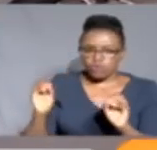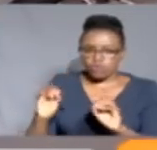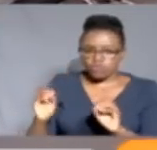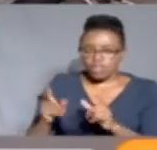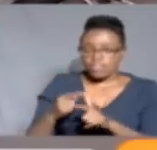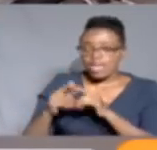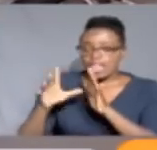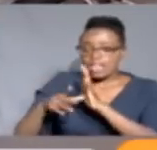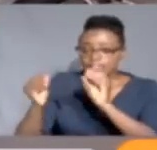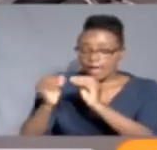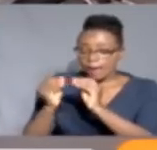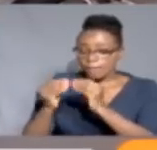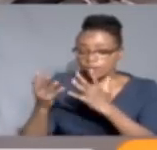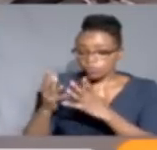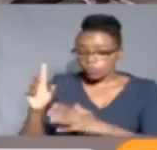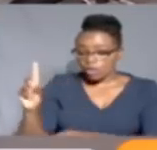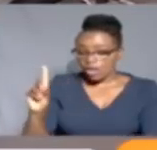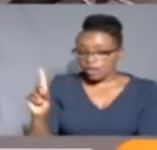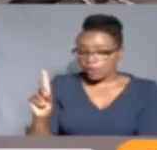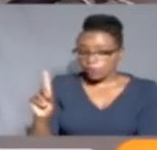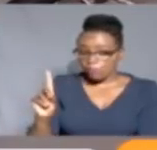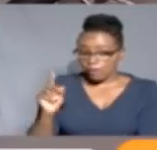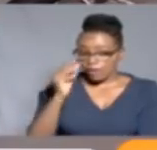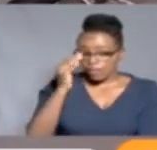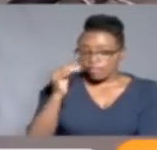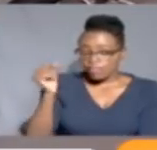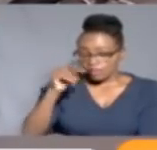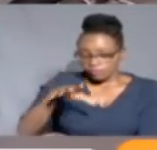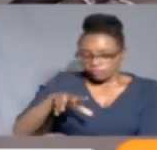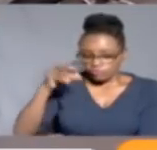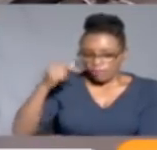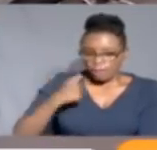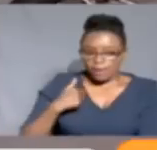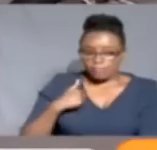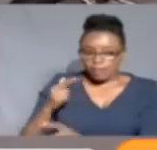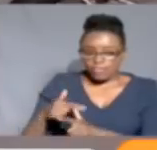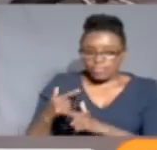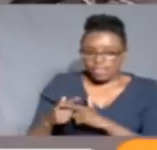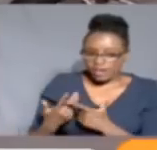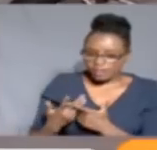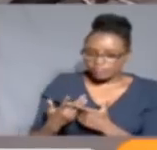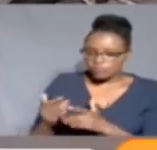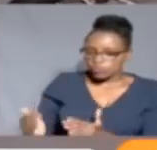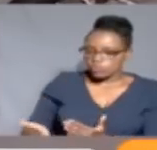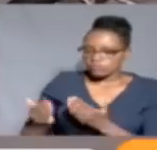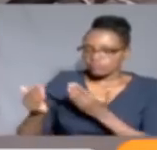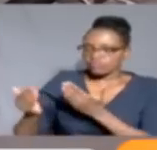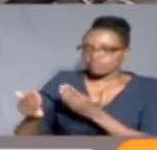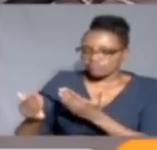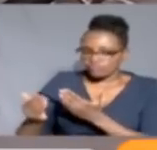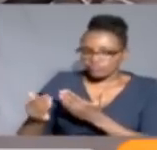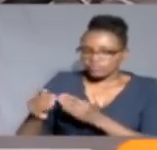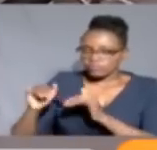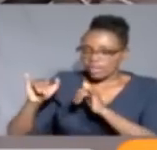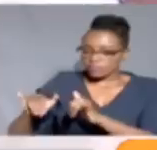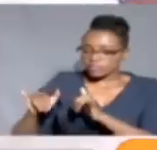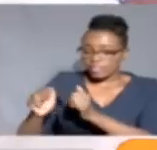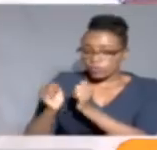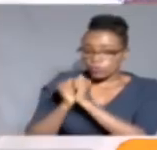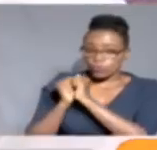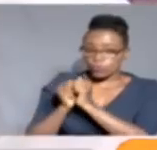Nilikuja nikamjua Nairobi, walinitoa huko nikakabidhiwa kwa mikono yake na nimekaa na